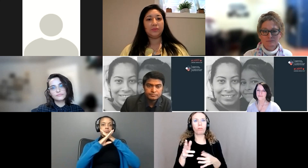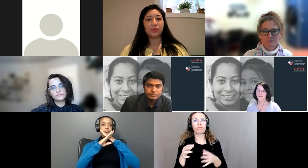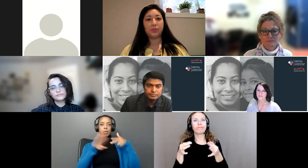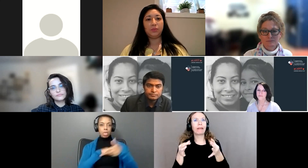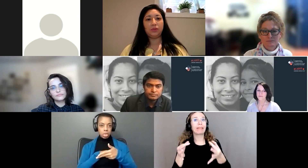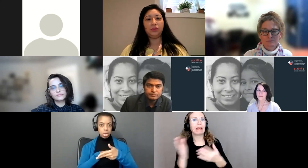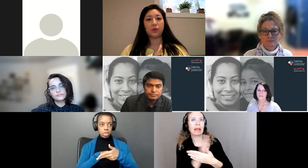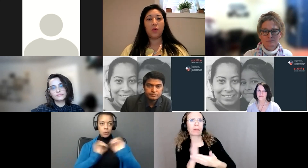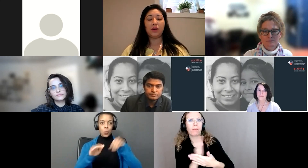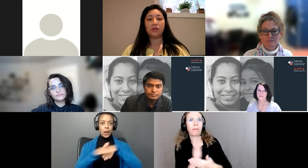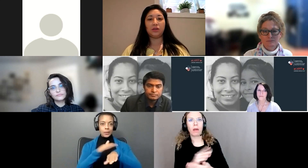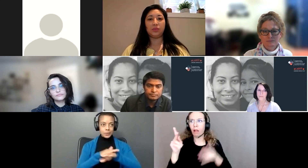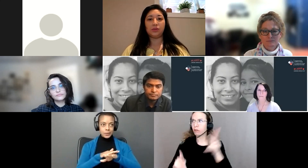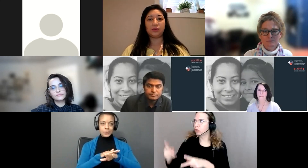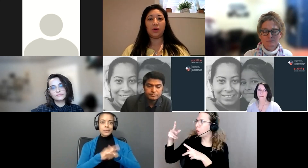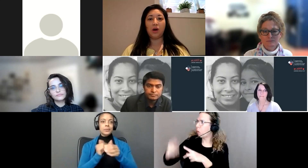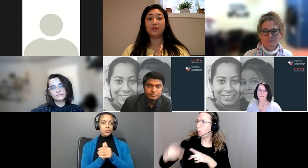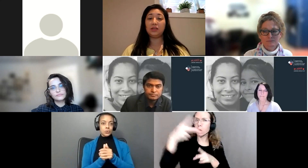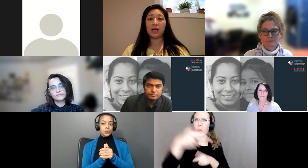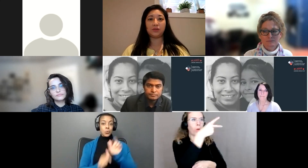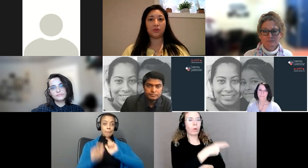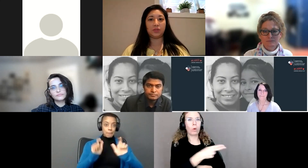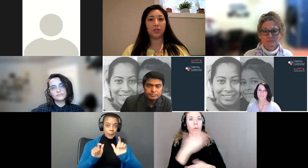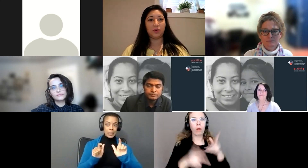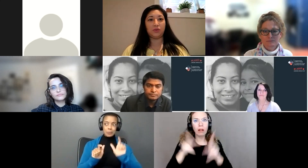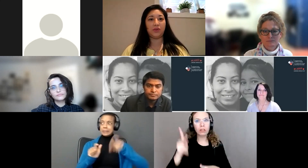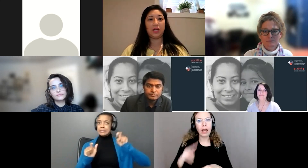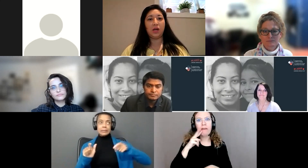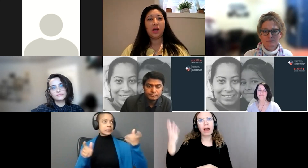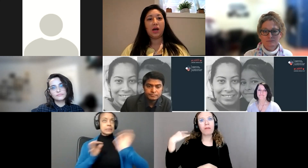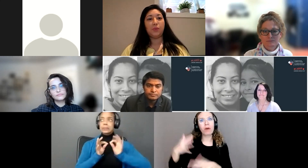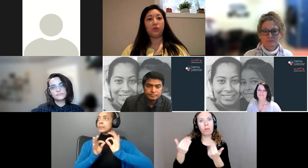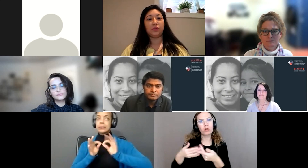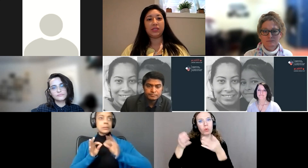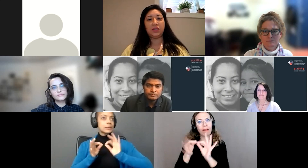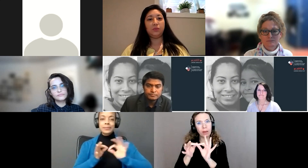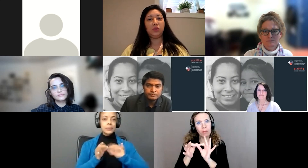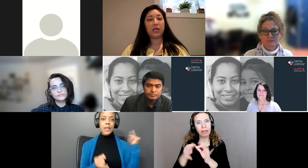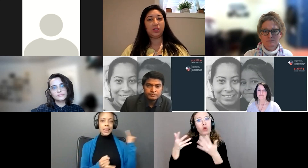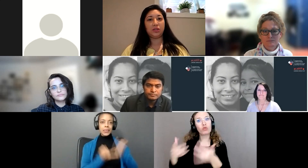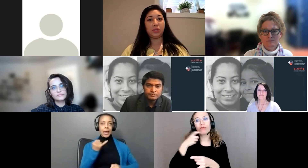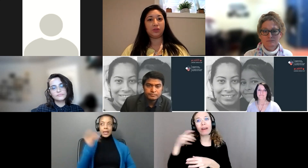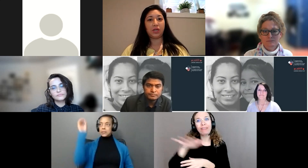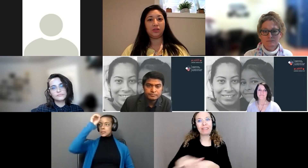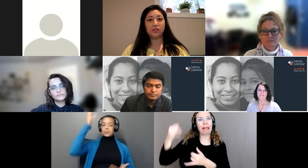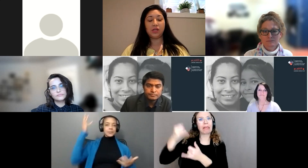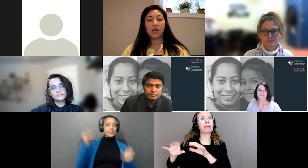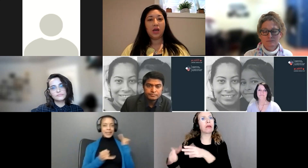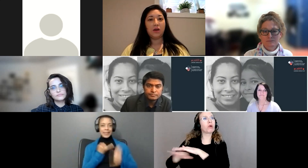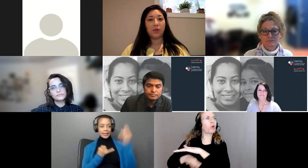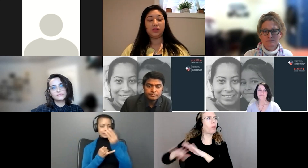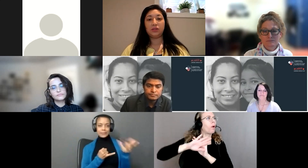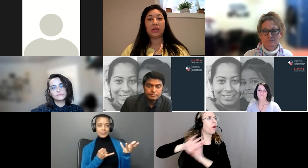été coupés. Donc, les gens qui avaient besoin d'interprètes, souvent, c'était le dernier groupe qui était notifié ou